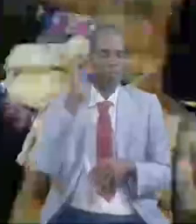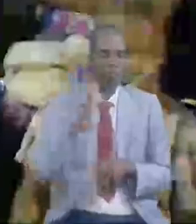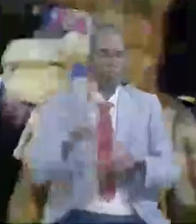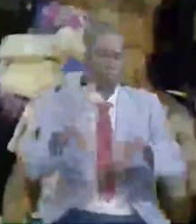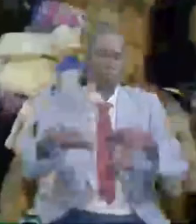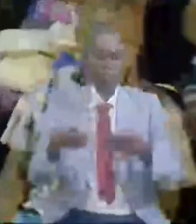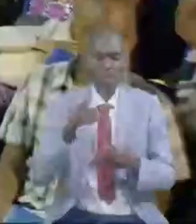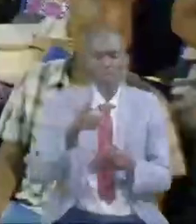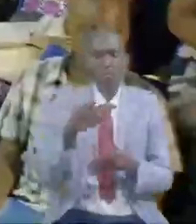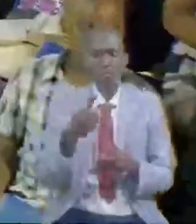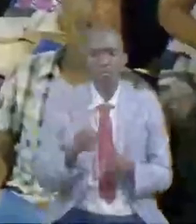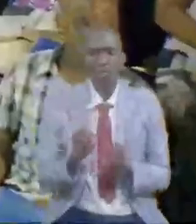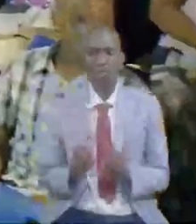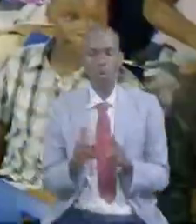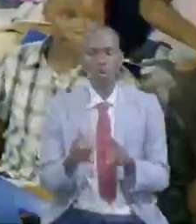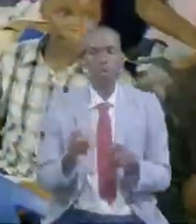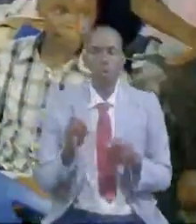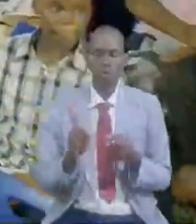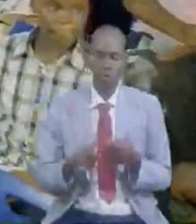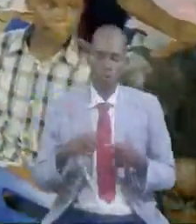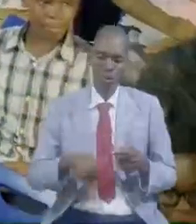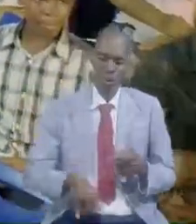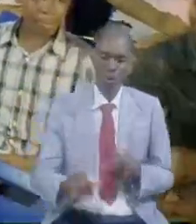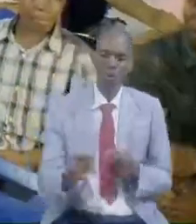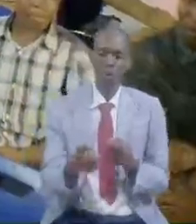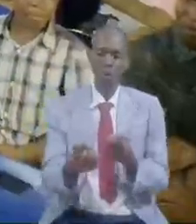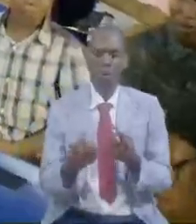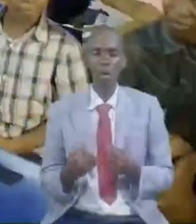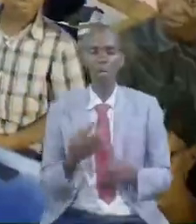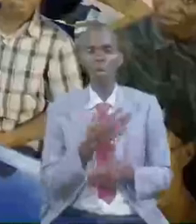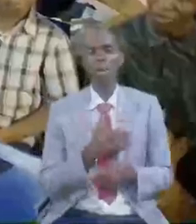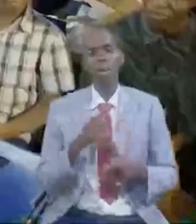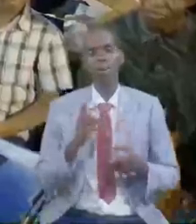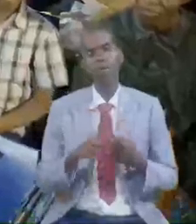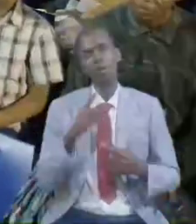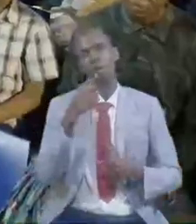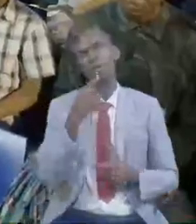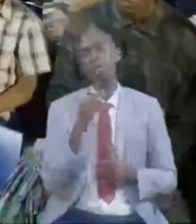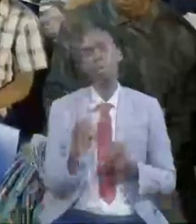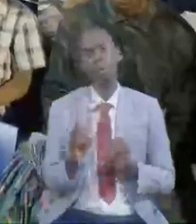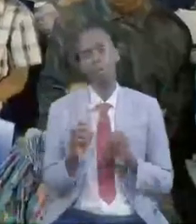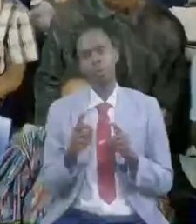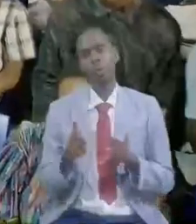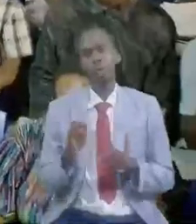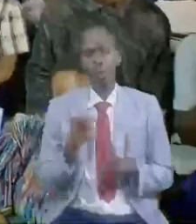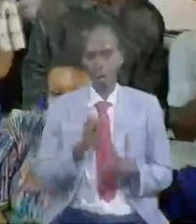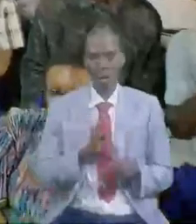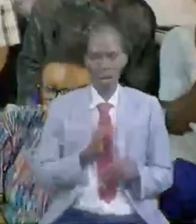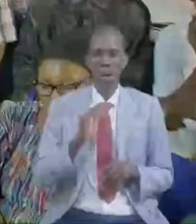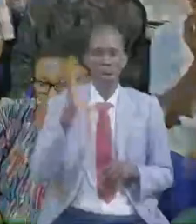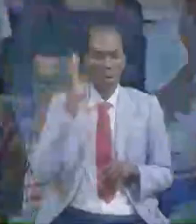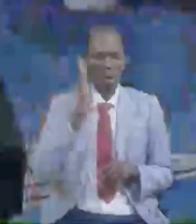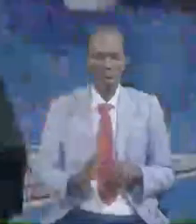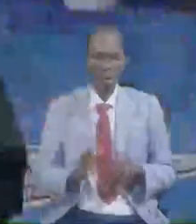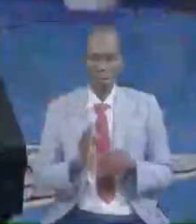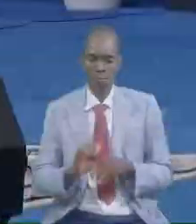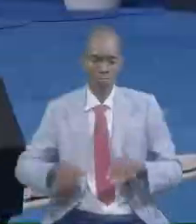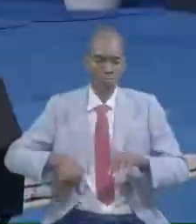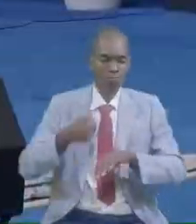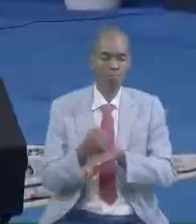vous donner l'opportunité de venir et de dire, je veux sceller ma